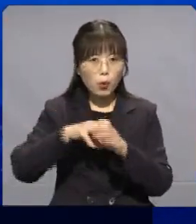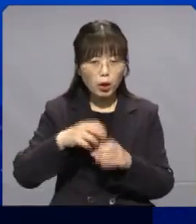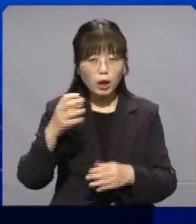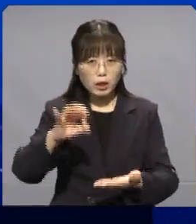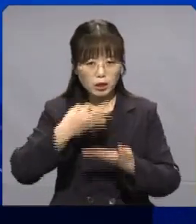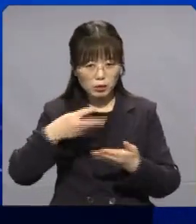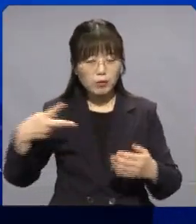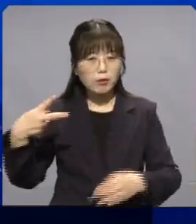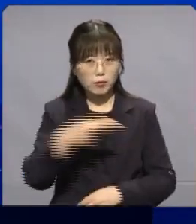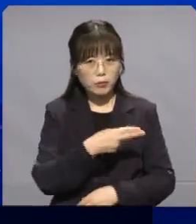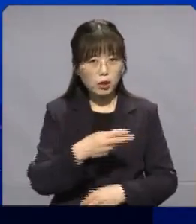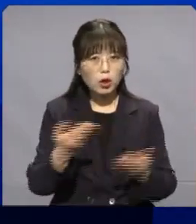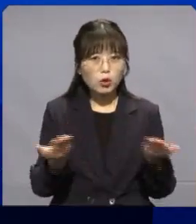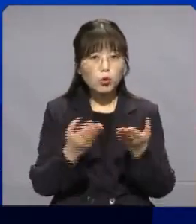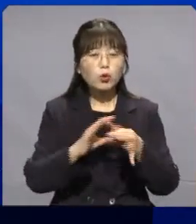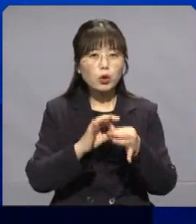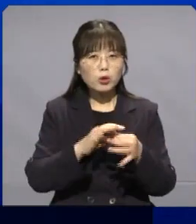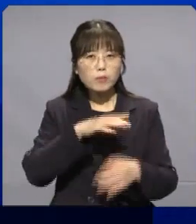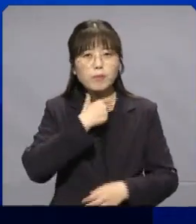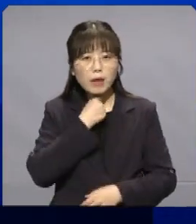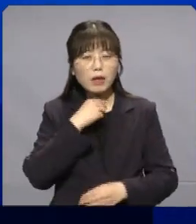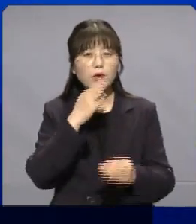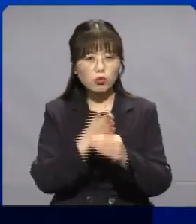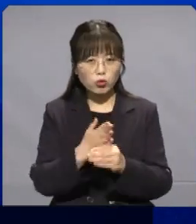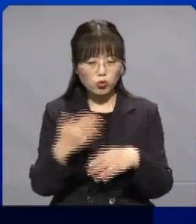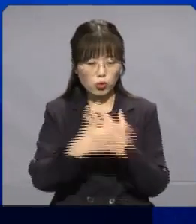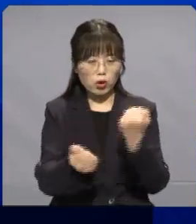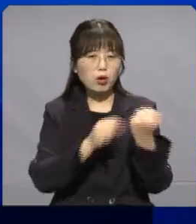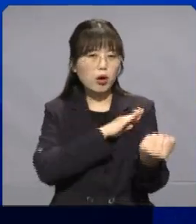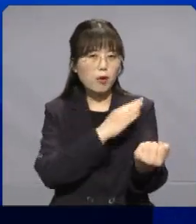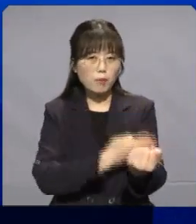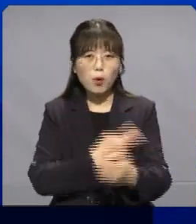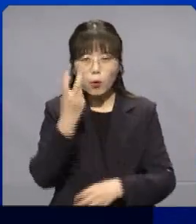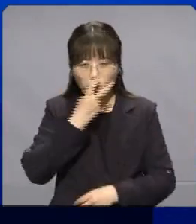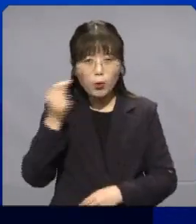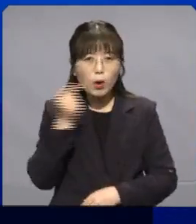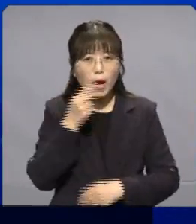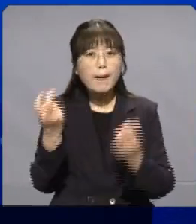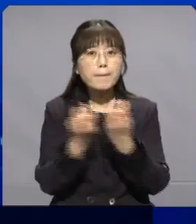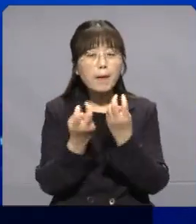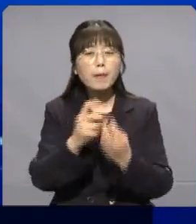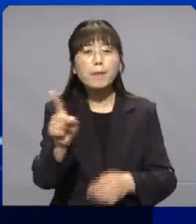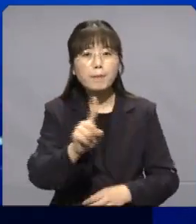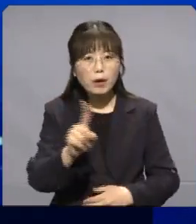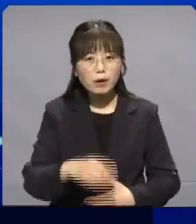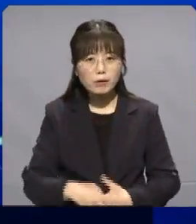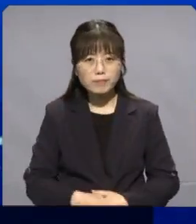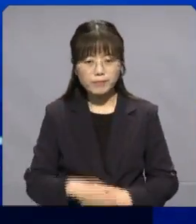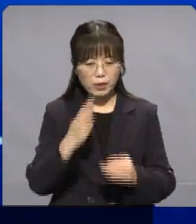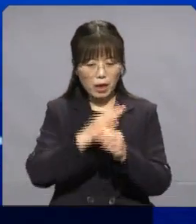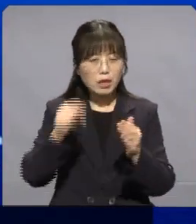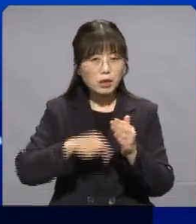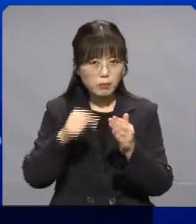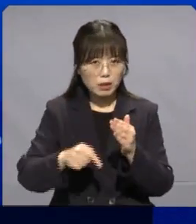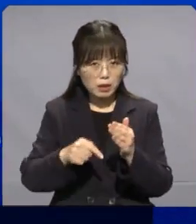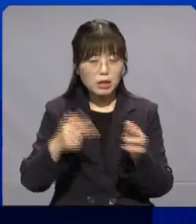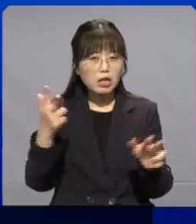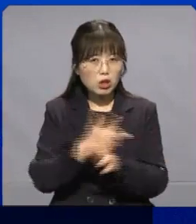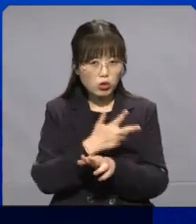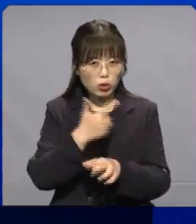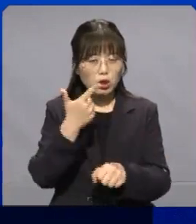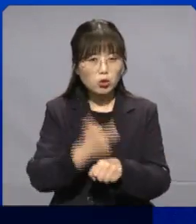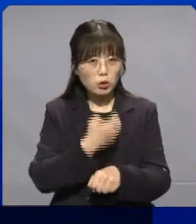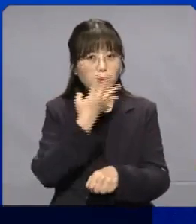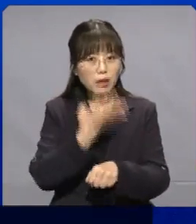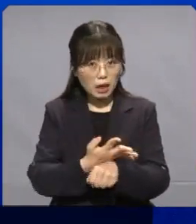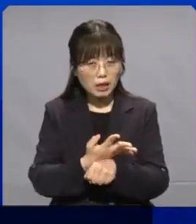근절에 대해서 노동계도 바라고 있습니다. 그렇다면 건강권 보호 강화 방안은 어떻느냐? 핵심이 일주일에